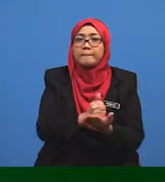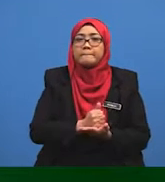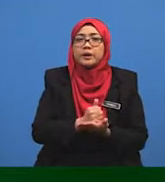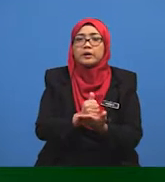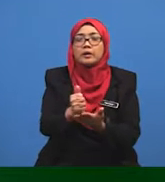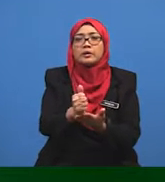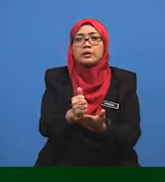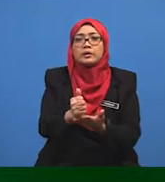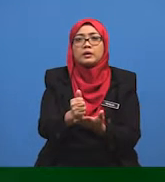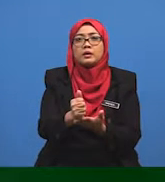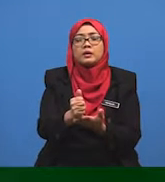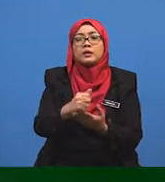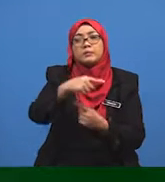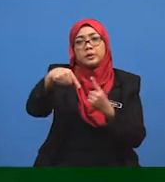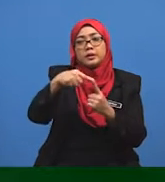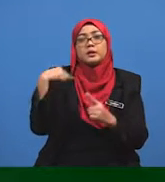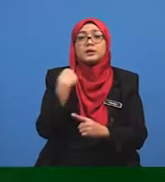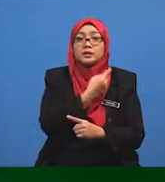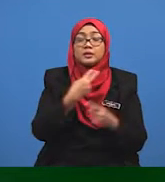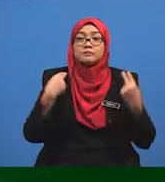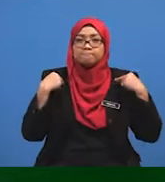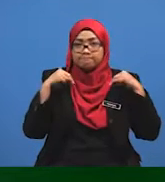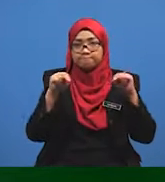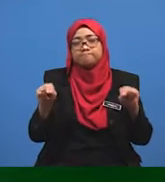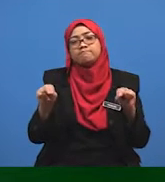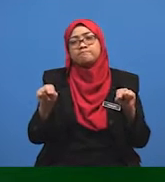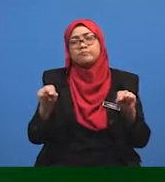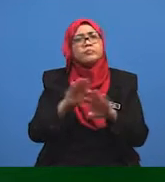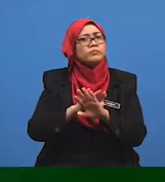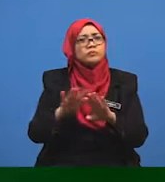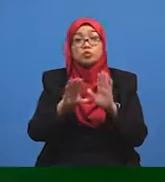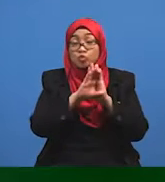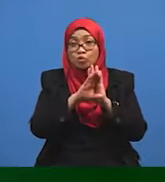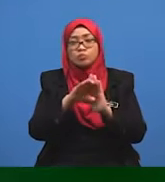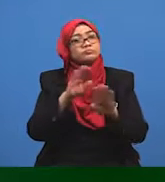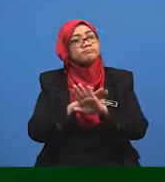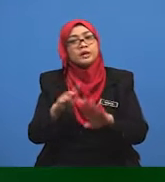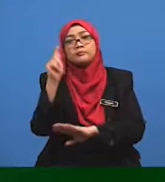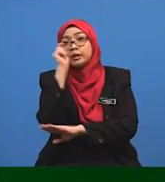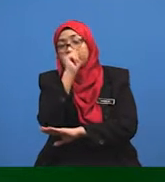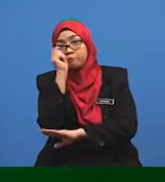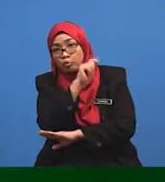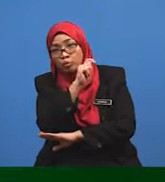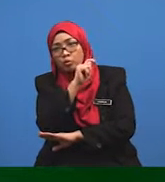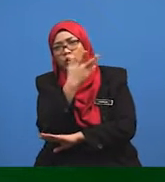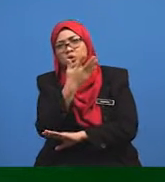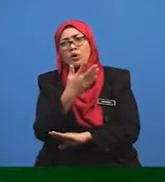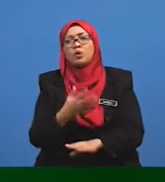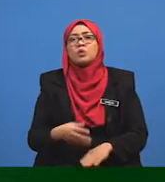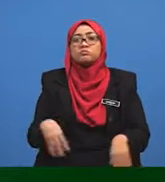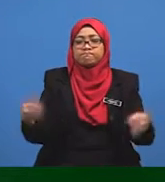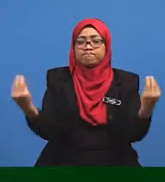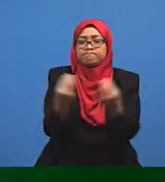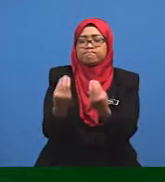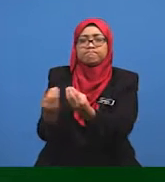amanah ketika berniaga, iaitu tidak menipu pelanggan seperti mencampurkan barang baru